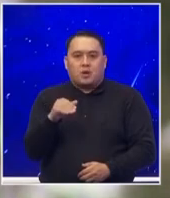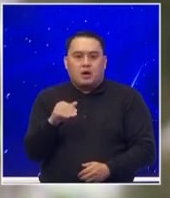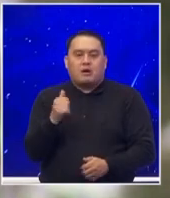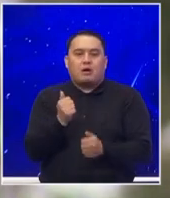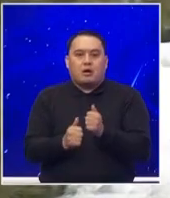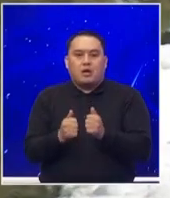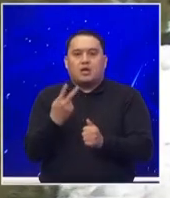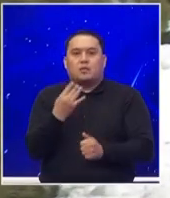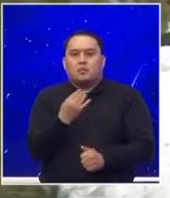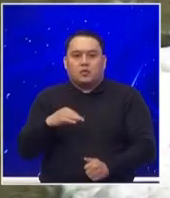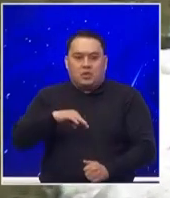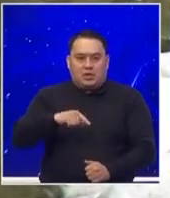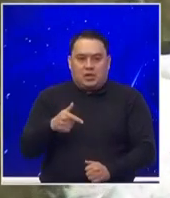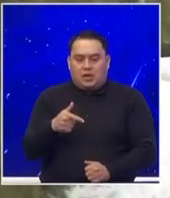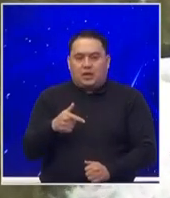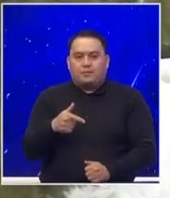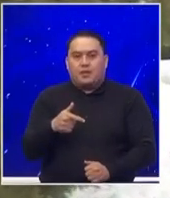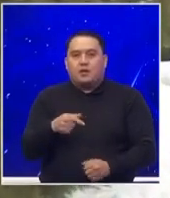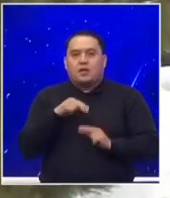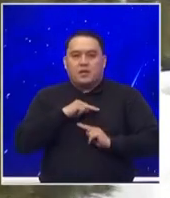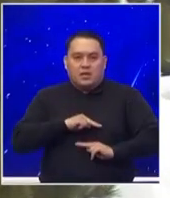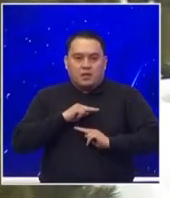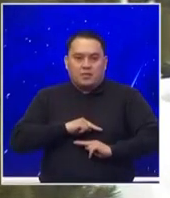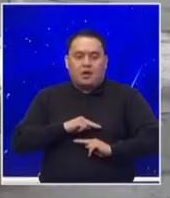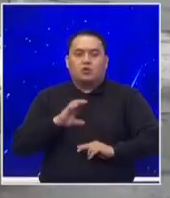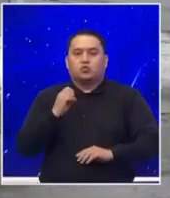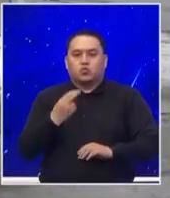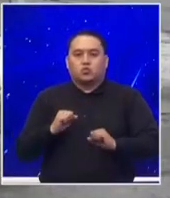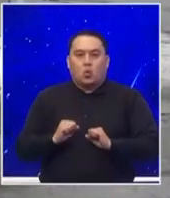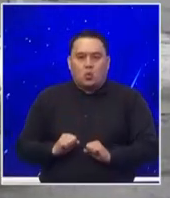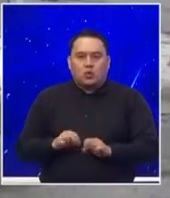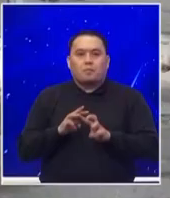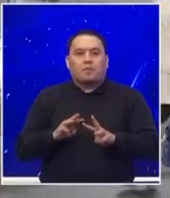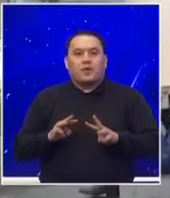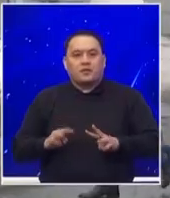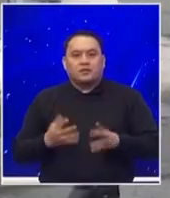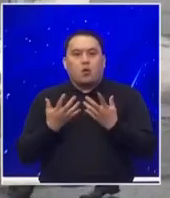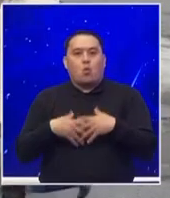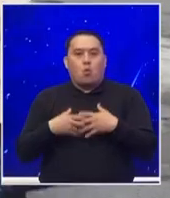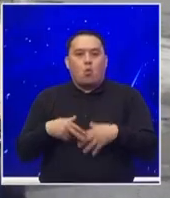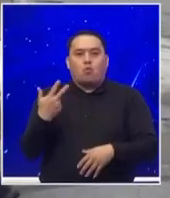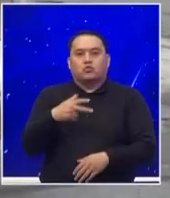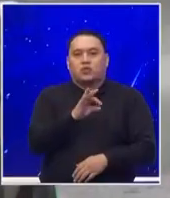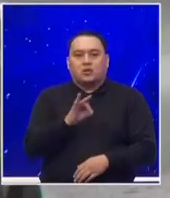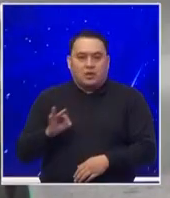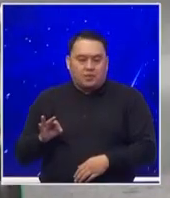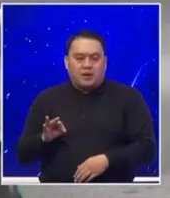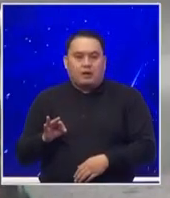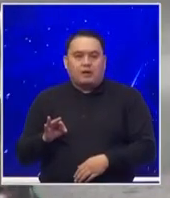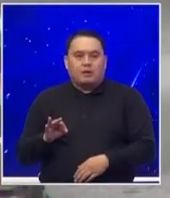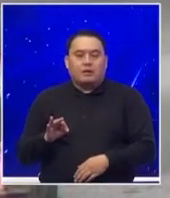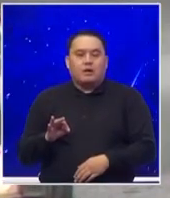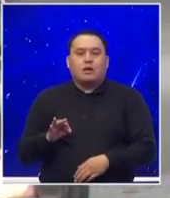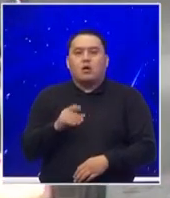әрқайсына 2,5 миллион теңгеден келеді. Еңбек және халықты әлеуметтік қорғау министрлігінің есептеуінше 30 жастағы азаматтар үшін